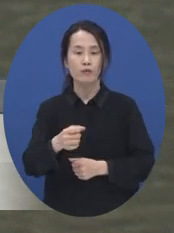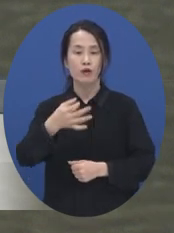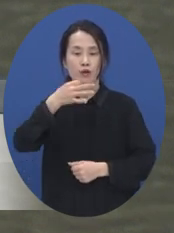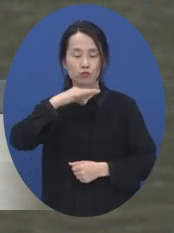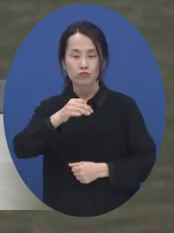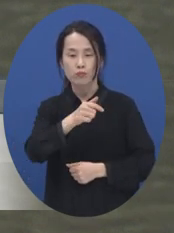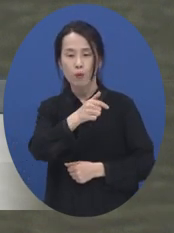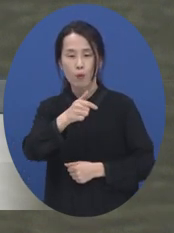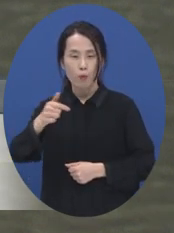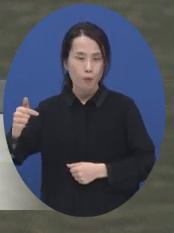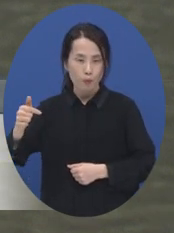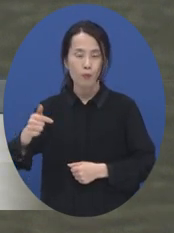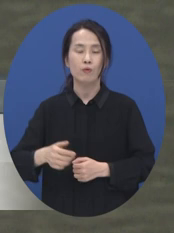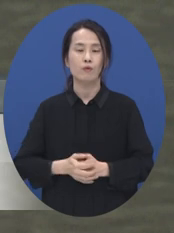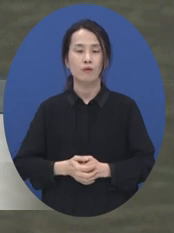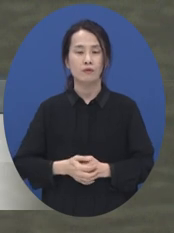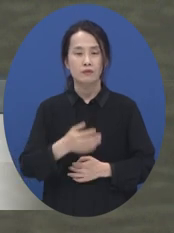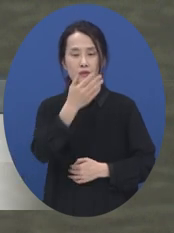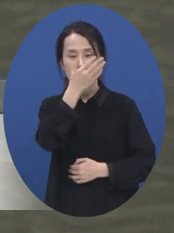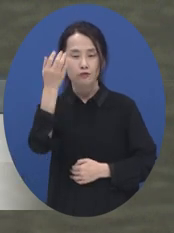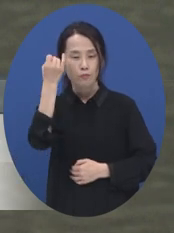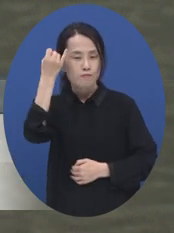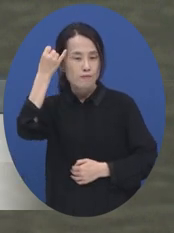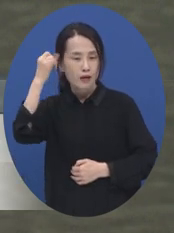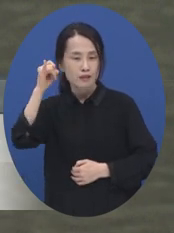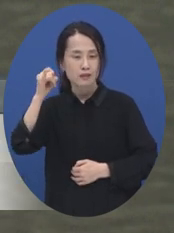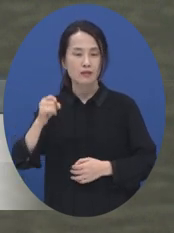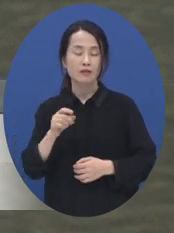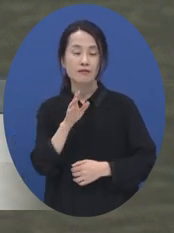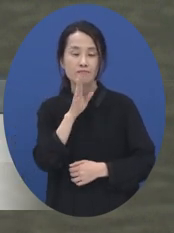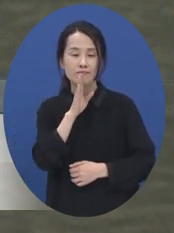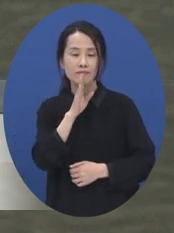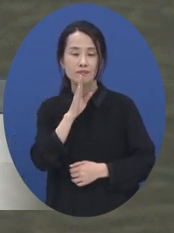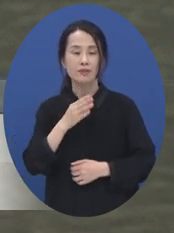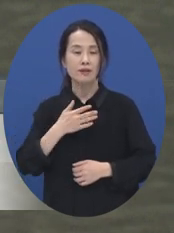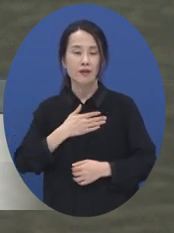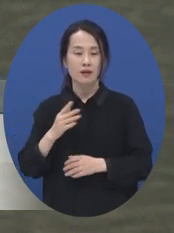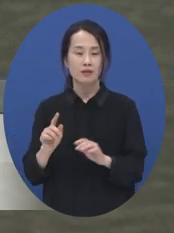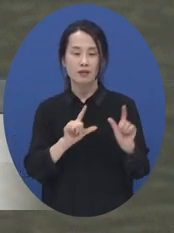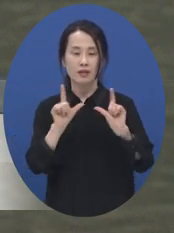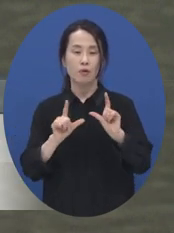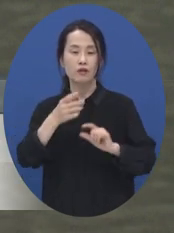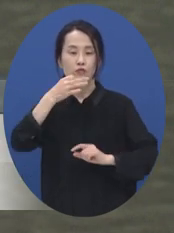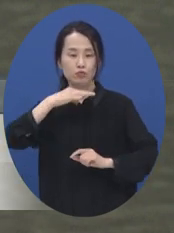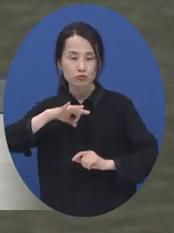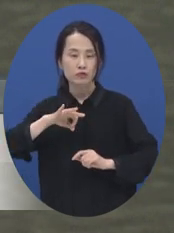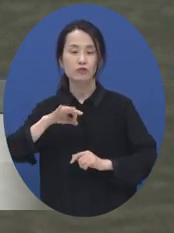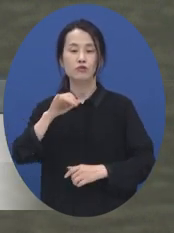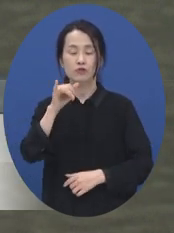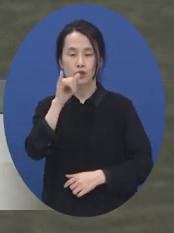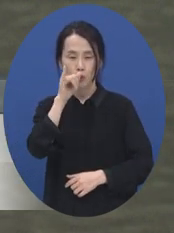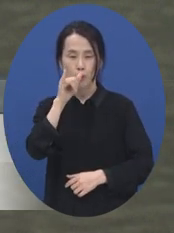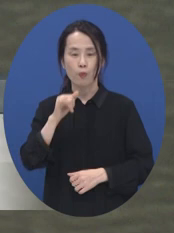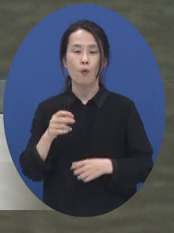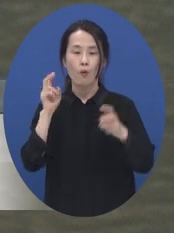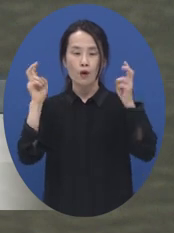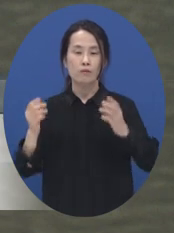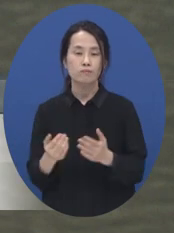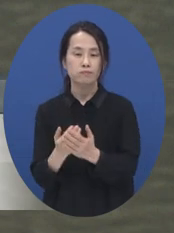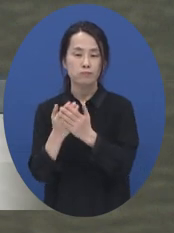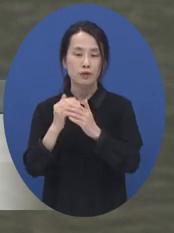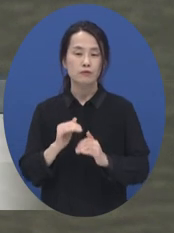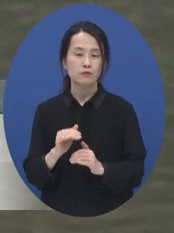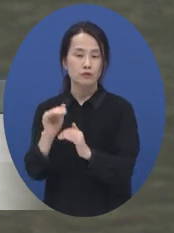110억에 이르기까지 굉장히 그 효과를 얻고 이런 젊은 아이디어가 실제 내 생활을 또 이롭게